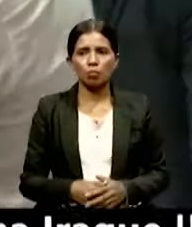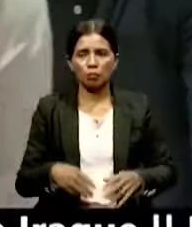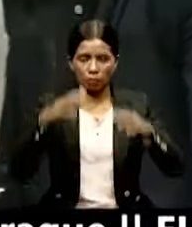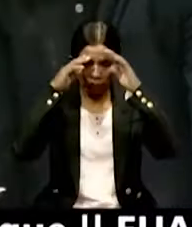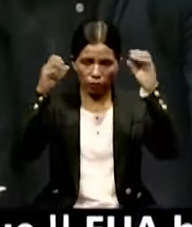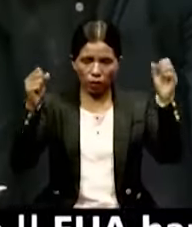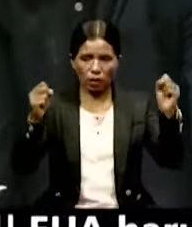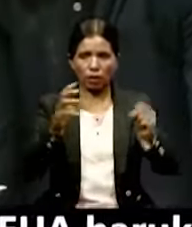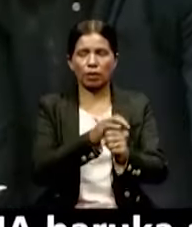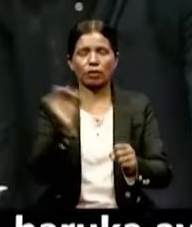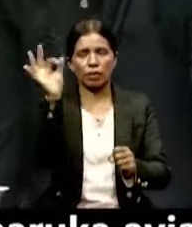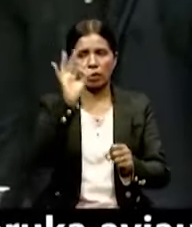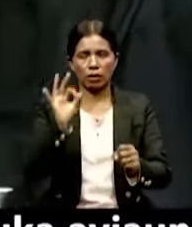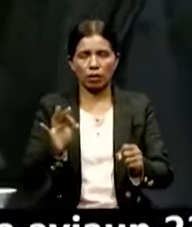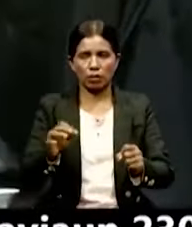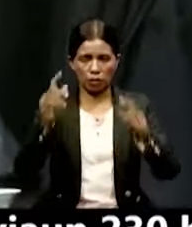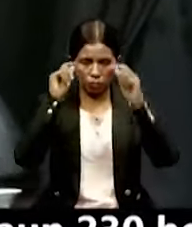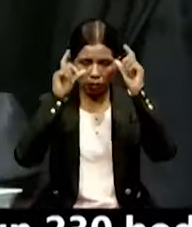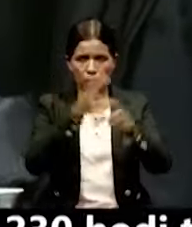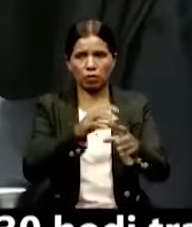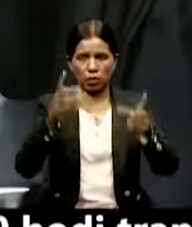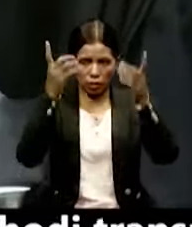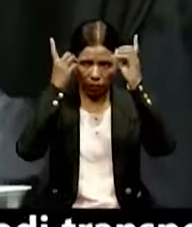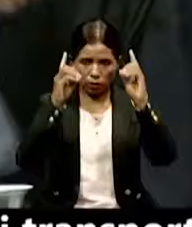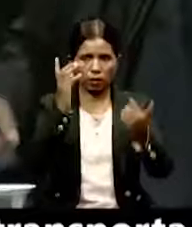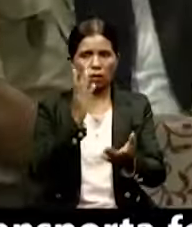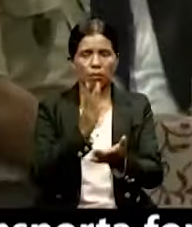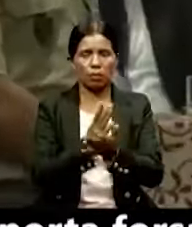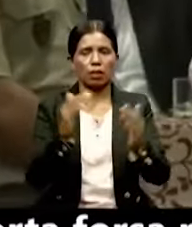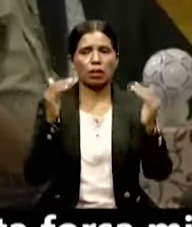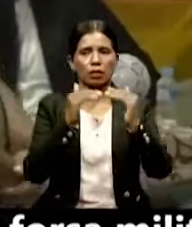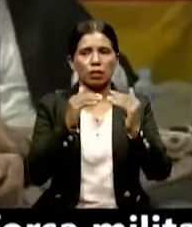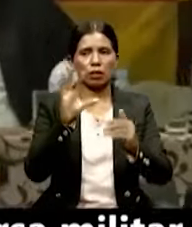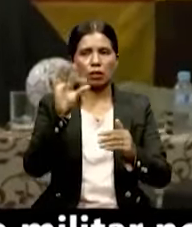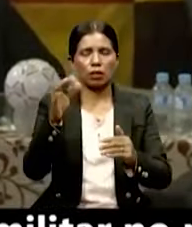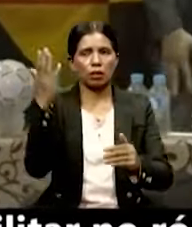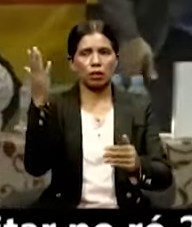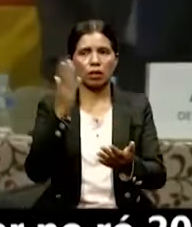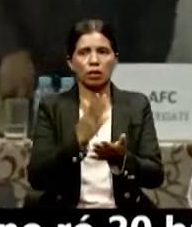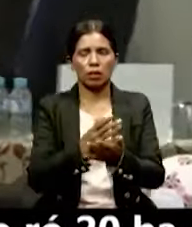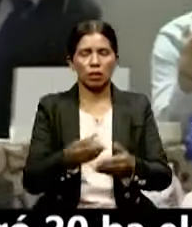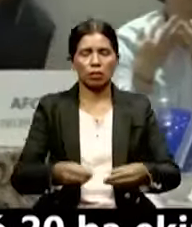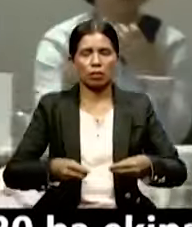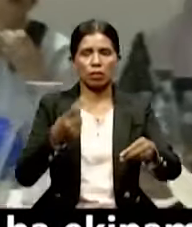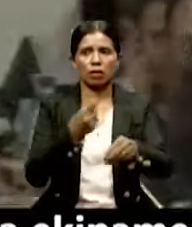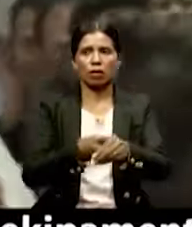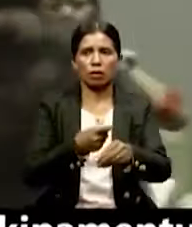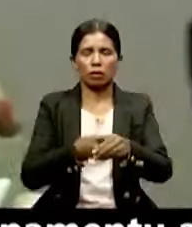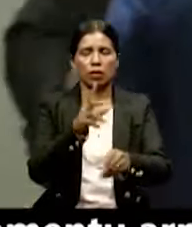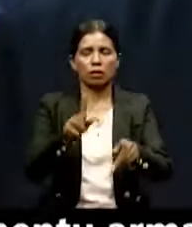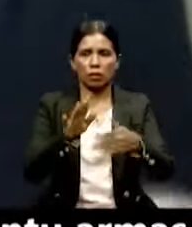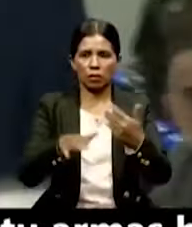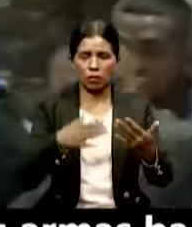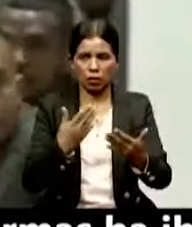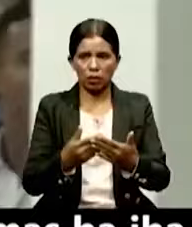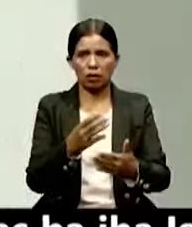presidente interino Federasaun Futebol Timor Leste mos foti desijong hodi hapara kongresu dasia ia klaran hodi fo vali tempo ba kongresista sira